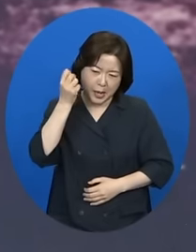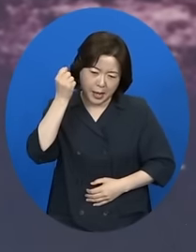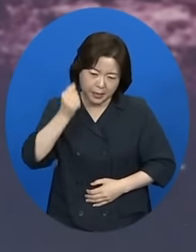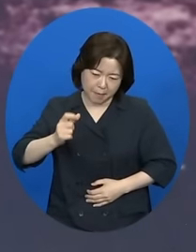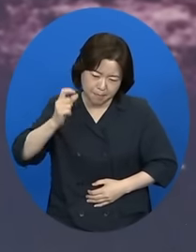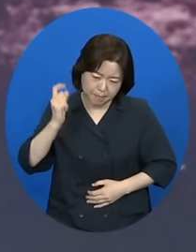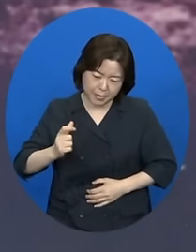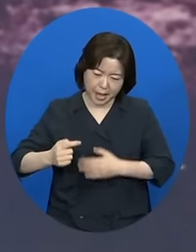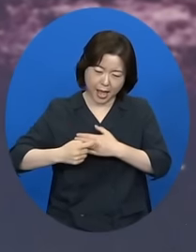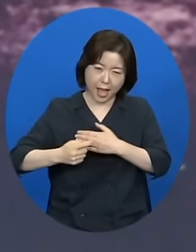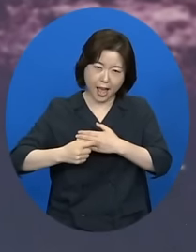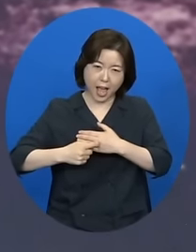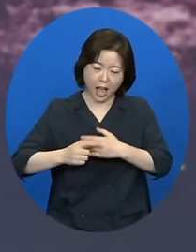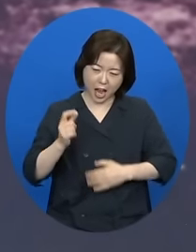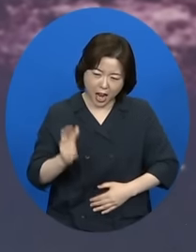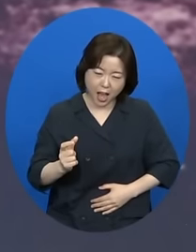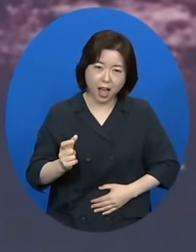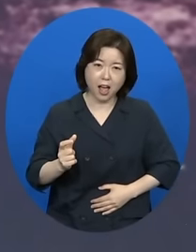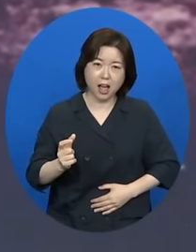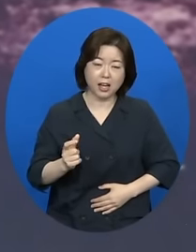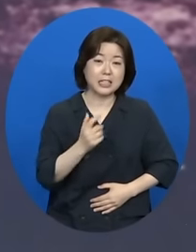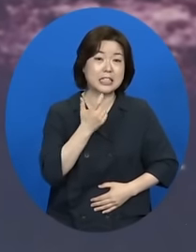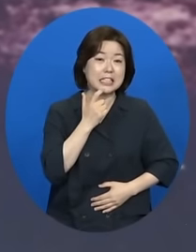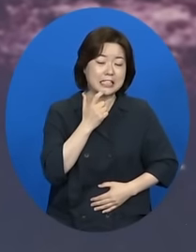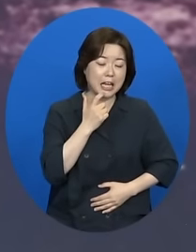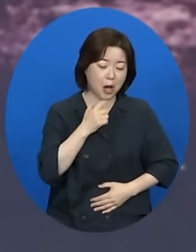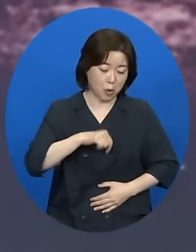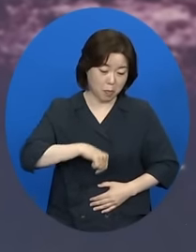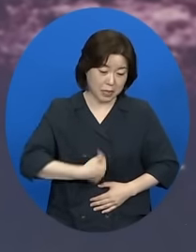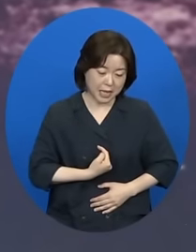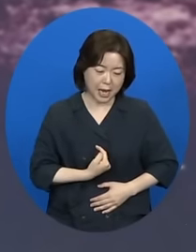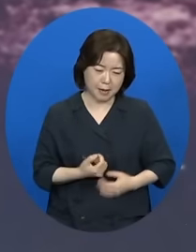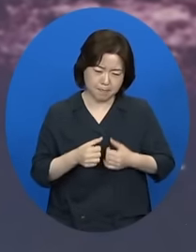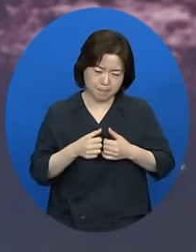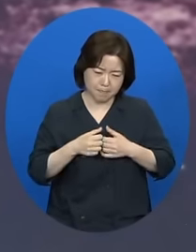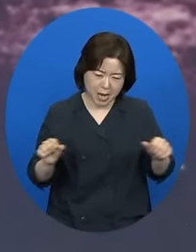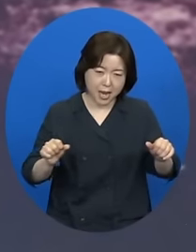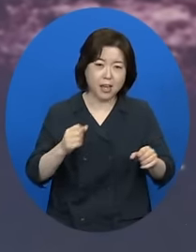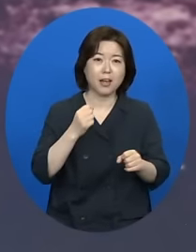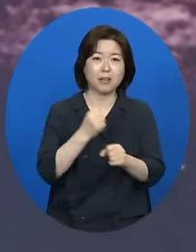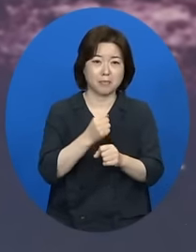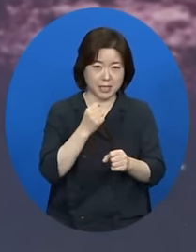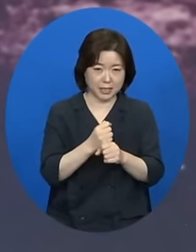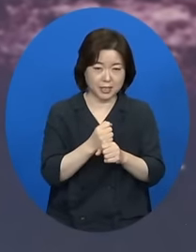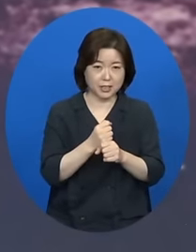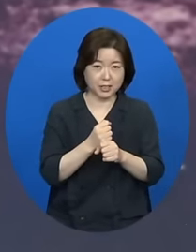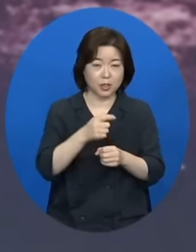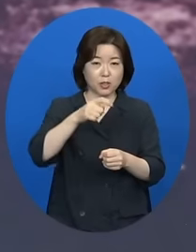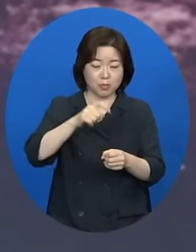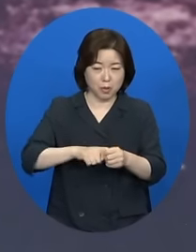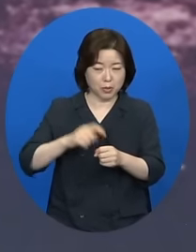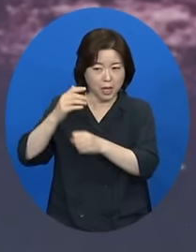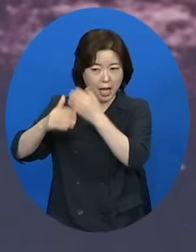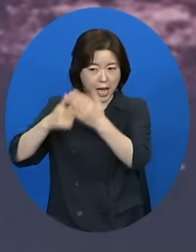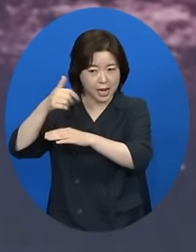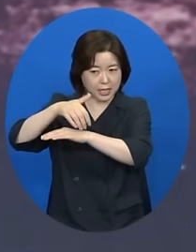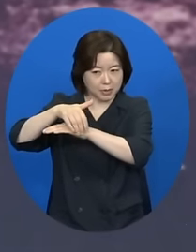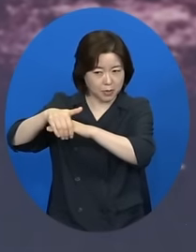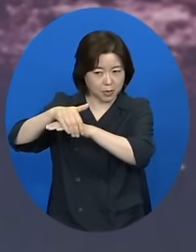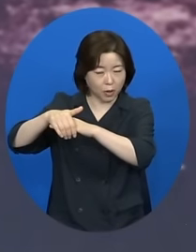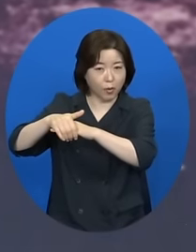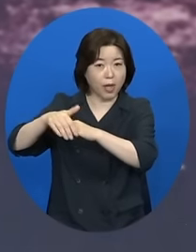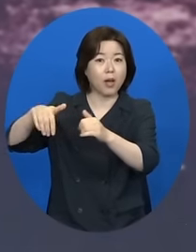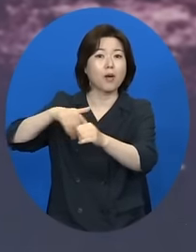단단한 야곱의 이 자아를 깨뜨리기 위한 하나님께서 세팅하신 하나의 환경이었다는